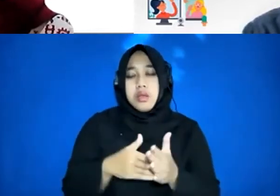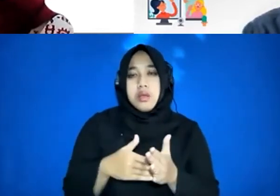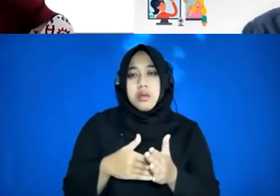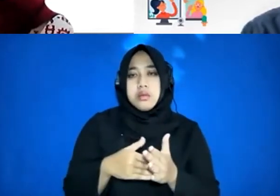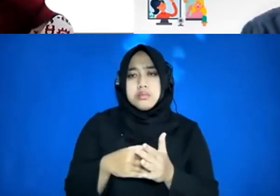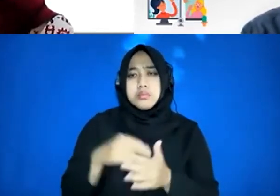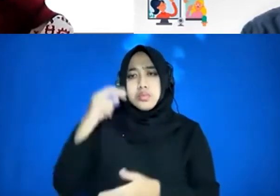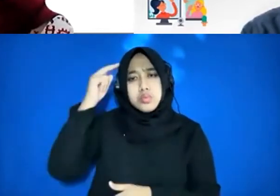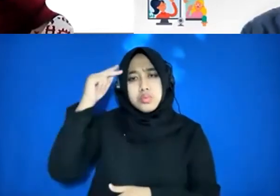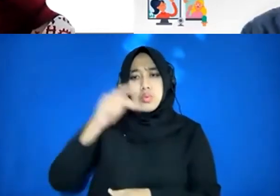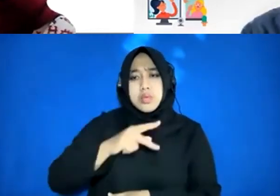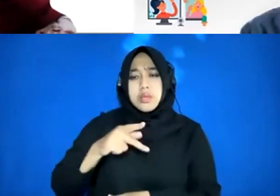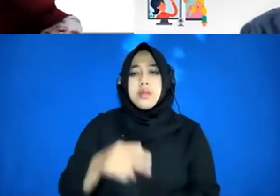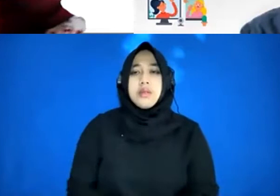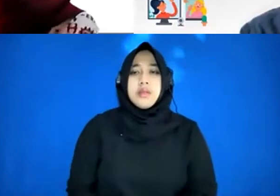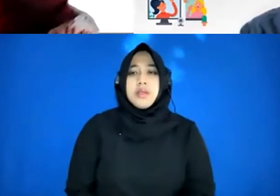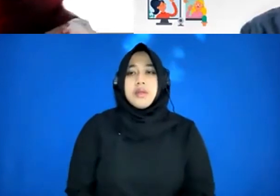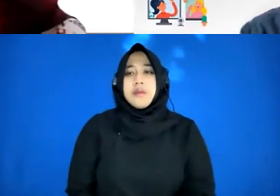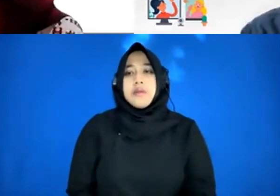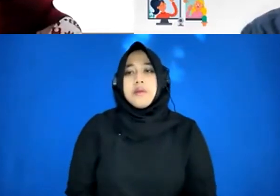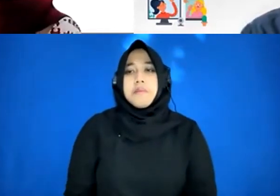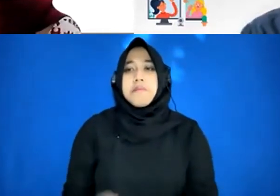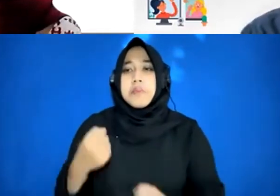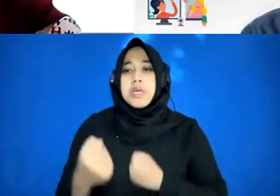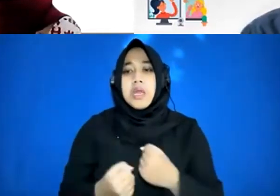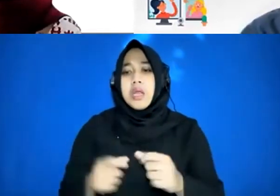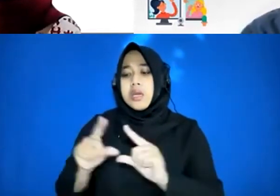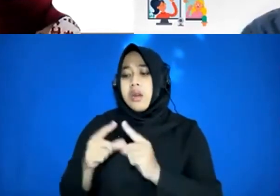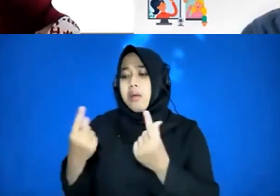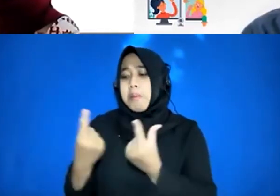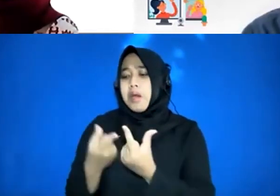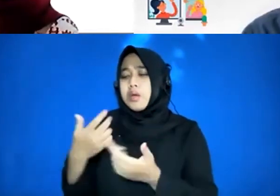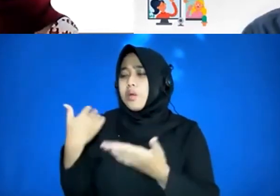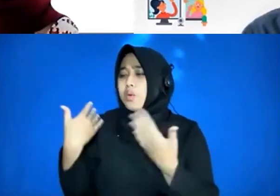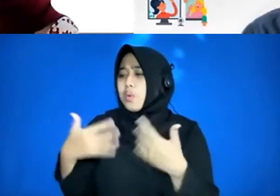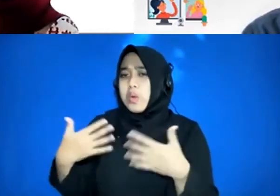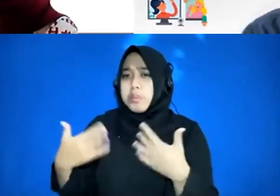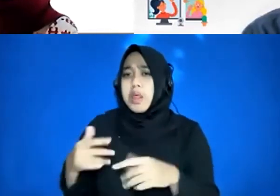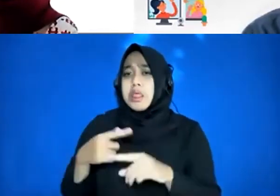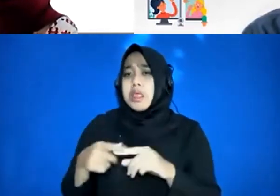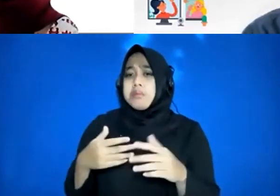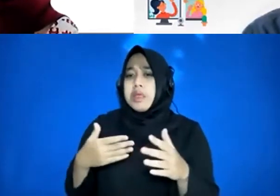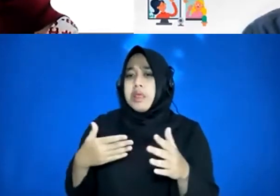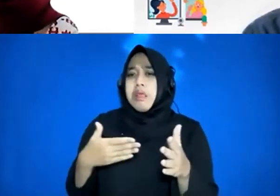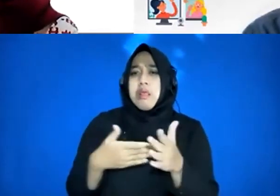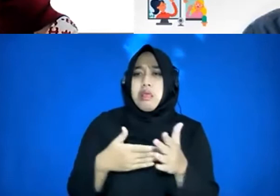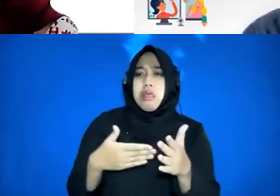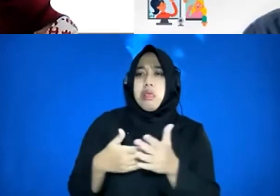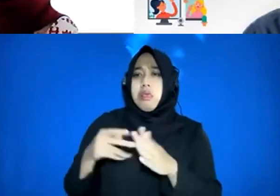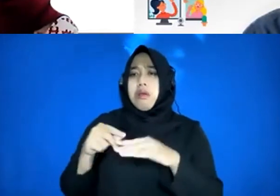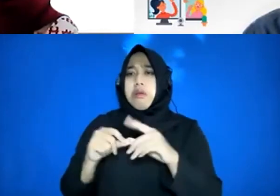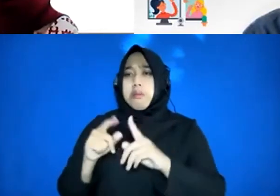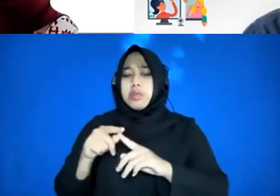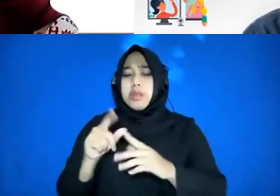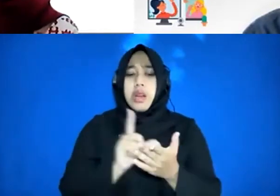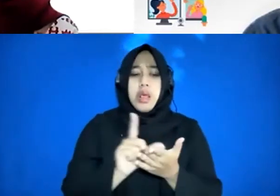karena pergerakan kita di lapangan itu luar biasa. Tapi ketika kita terbentur dengan report atau laporan itu